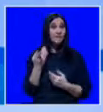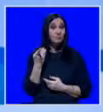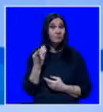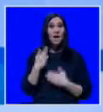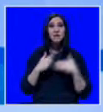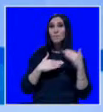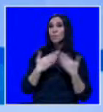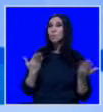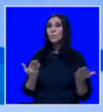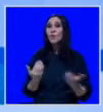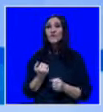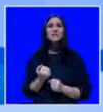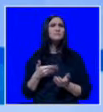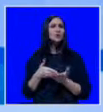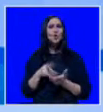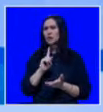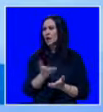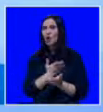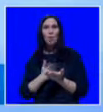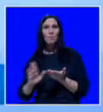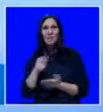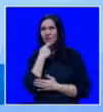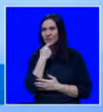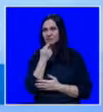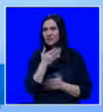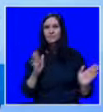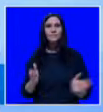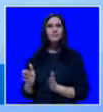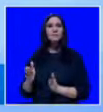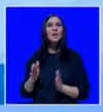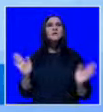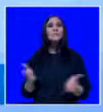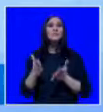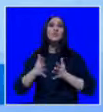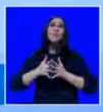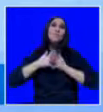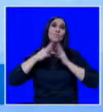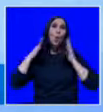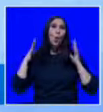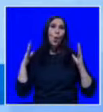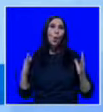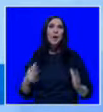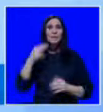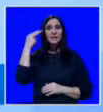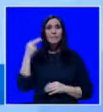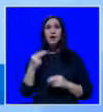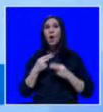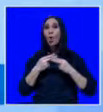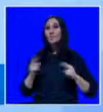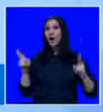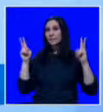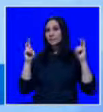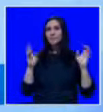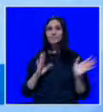тази професия? Защо трябваше да отпаднат изпитите? Започваме нова голяма тема. Да отворим тази скоба, но ще имате търпение да ме изслушате.